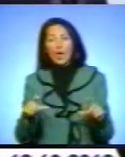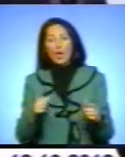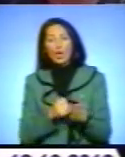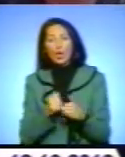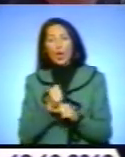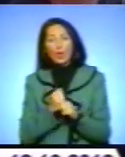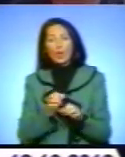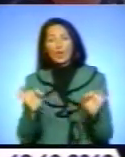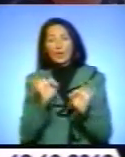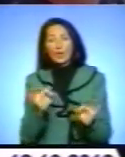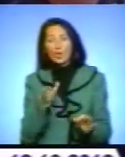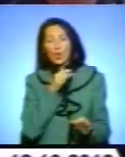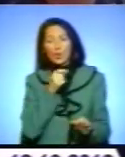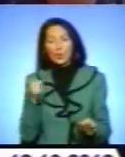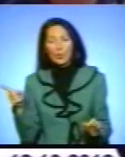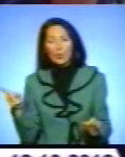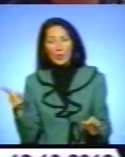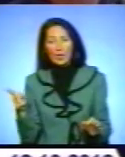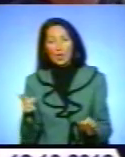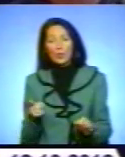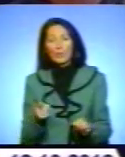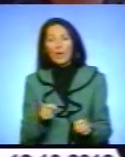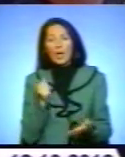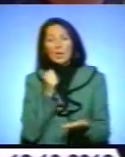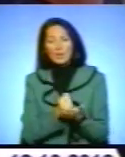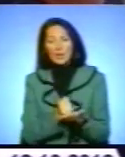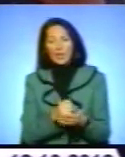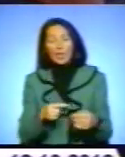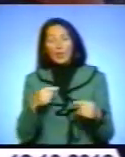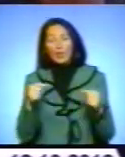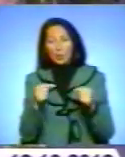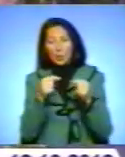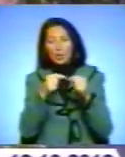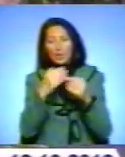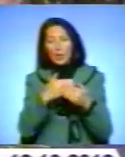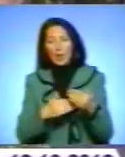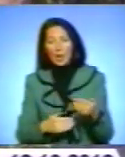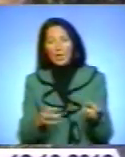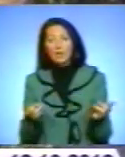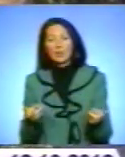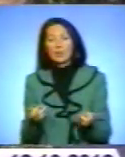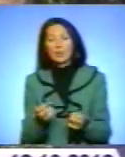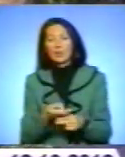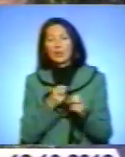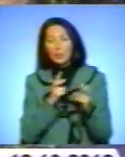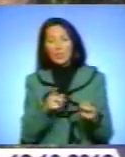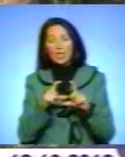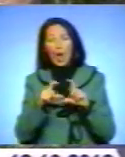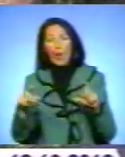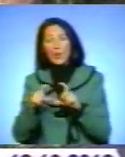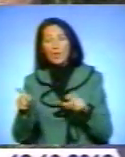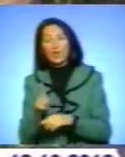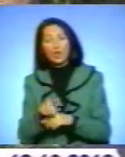роботи в осінньо-зимовий період. Затвердили уточнений перелік потенційно небезпечних об'єктів Тернопільщини.